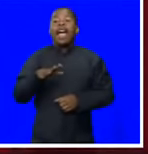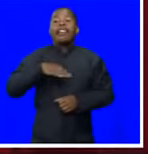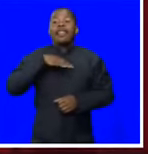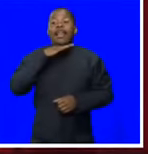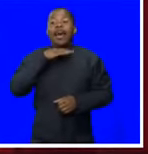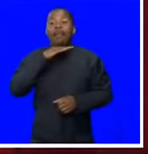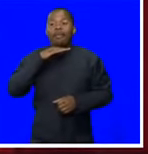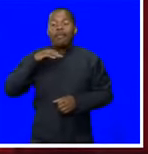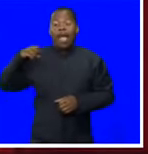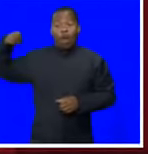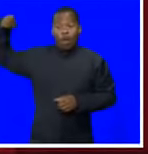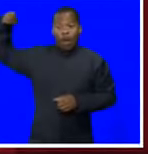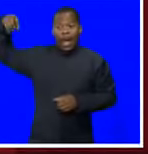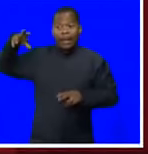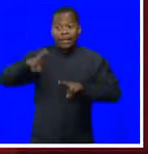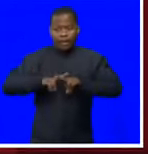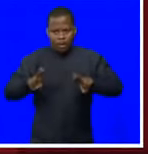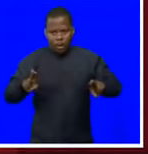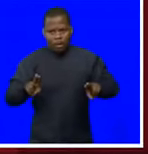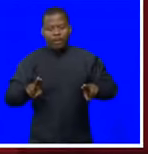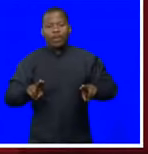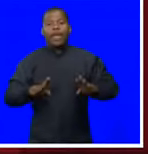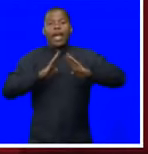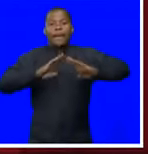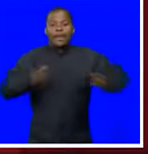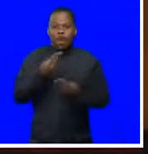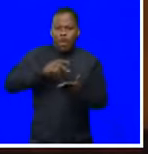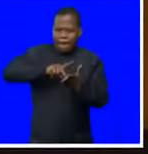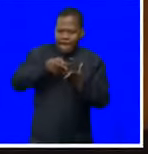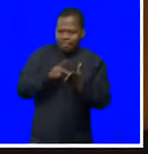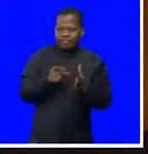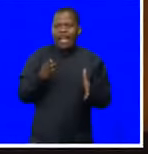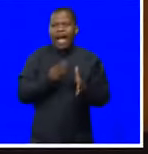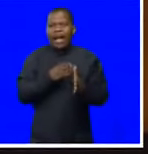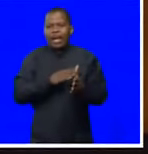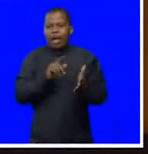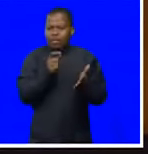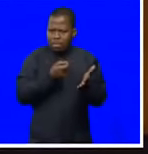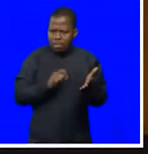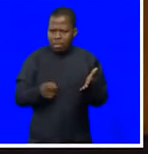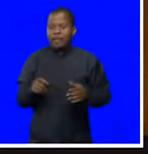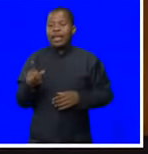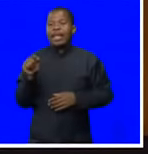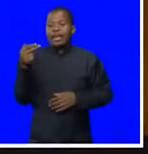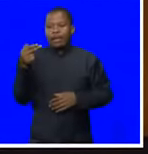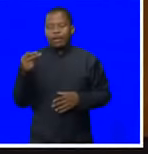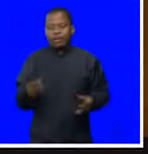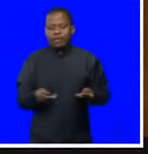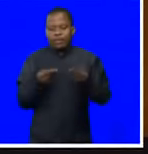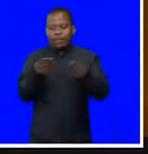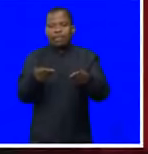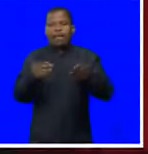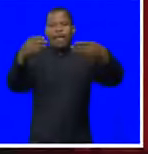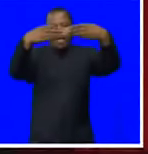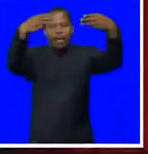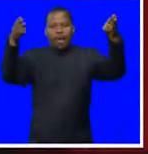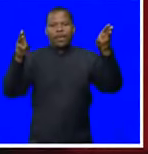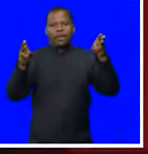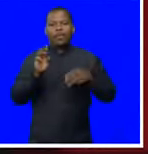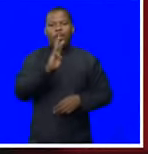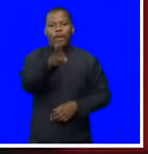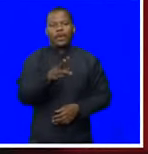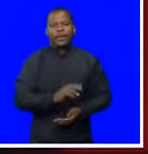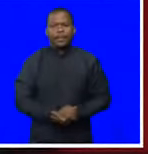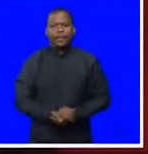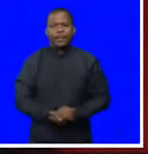Litiko letekuhlela umnotfo nentfutfuko kubheka ukuthi letfule endlini timbendwe diphelele naleti bhaliwe ngalesine kuleli viki. Tindzaba ya